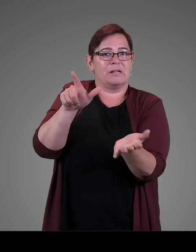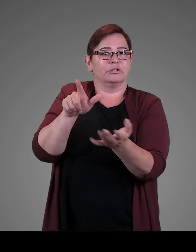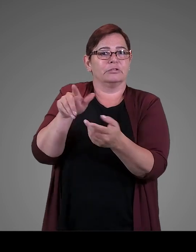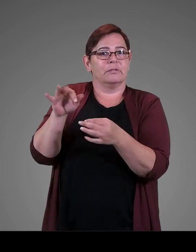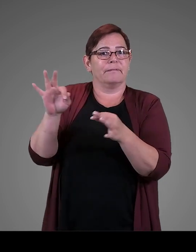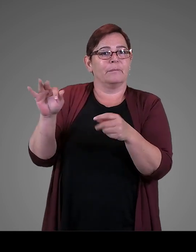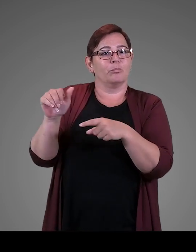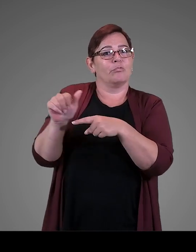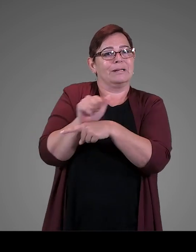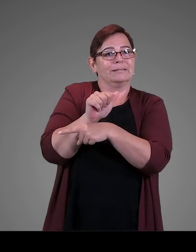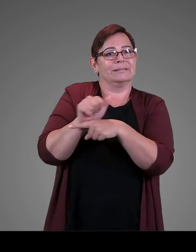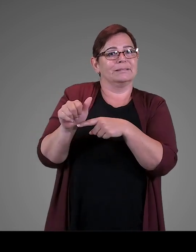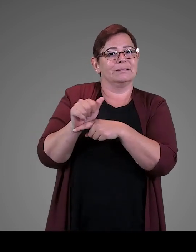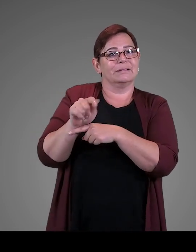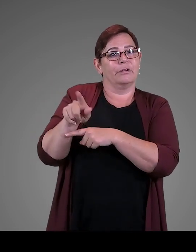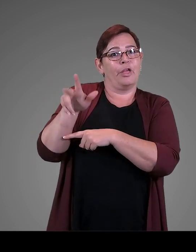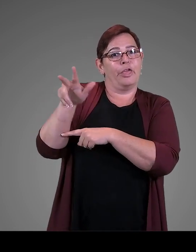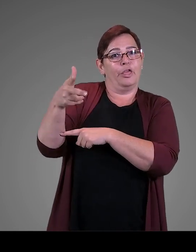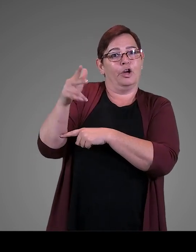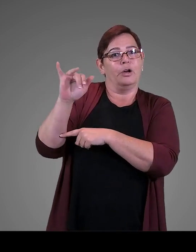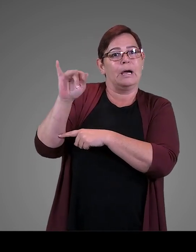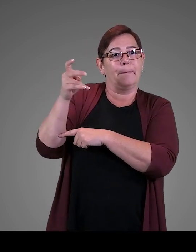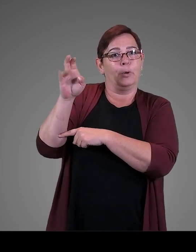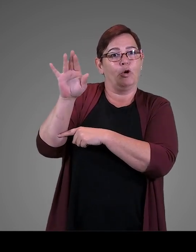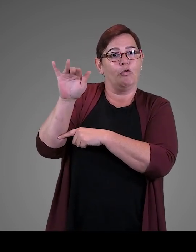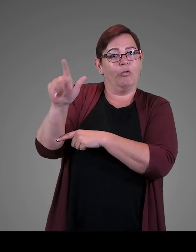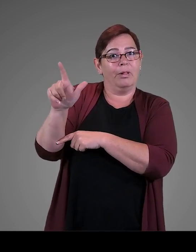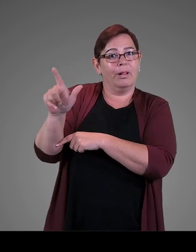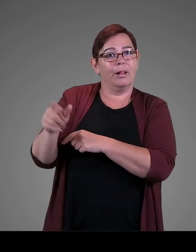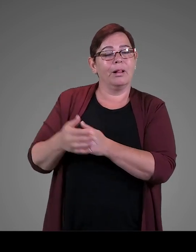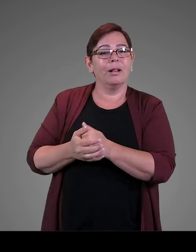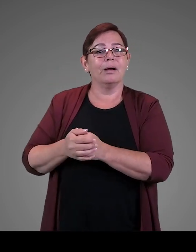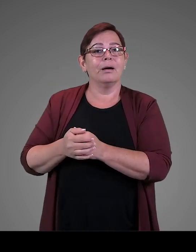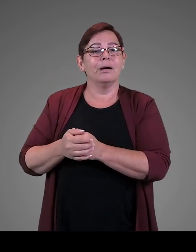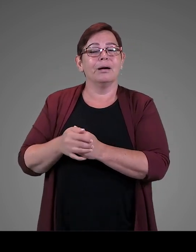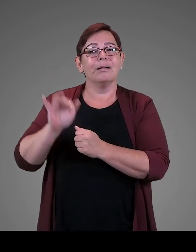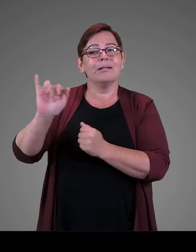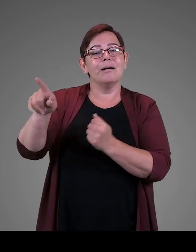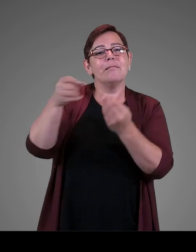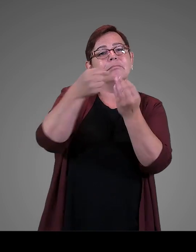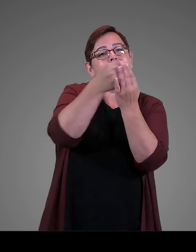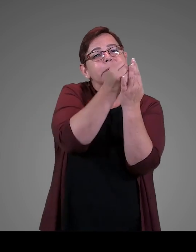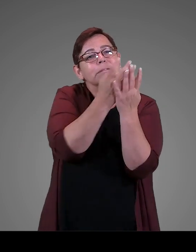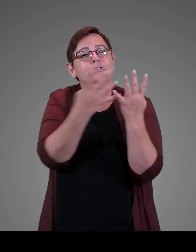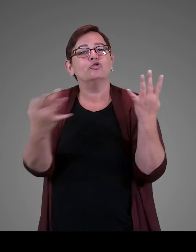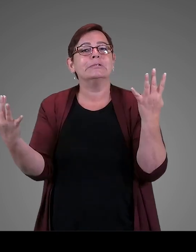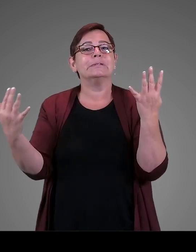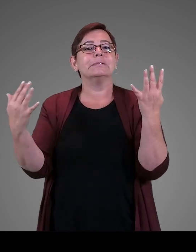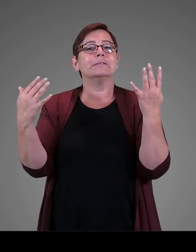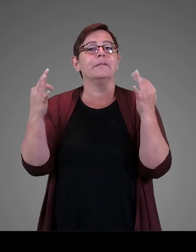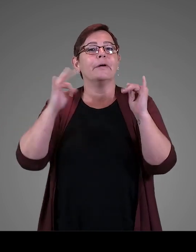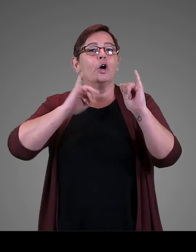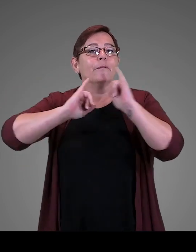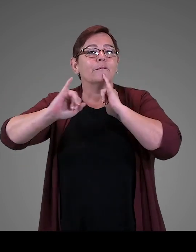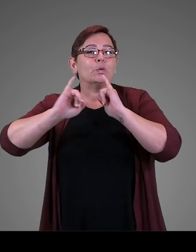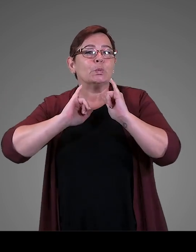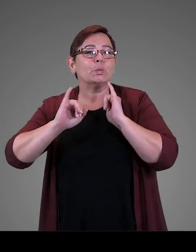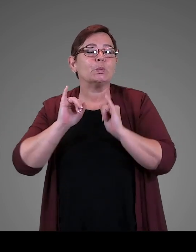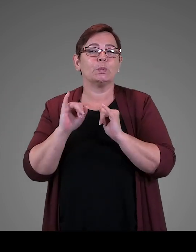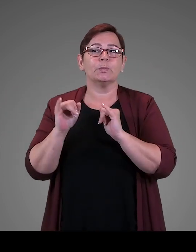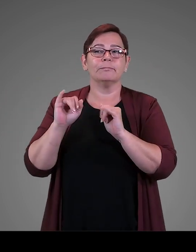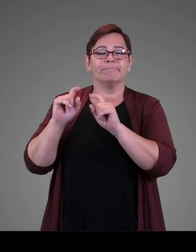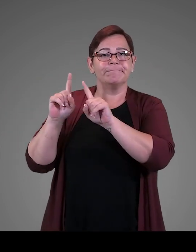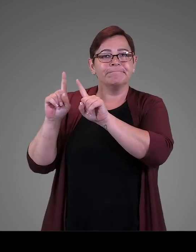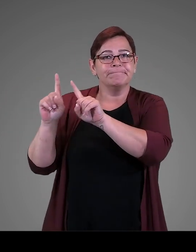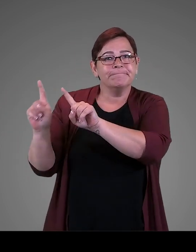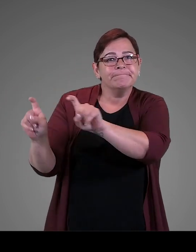puis, en écho à ça, là, le remerciement que je nous fais, c'est... on fait un exercice en ce moment qui est une